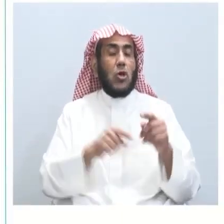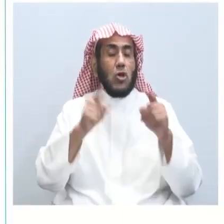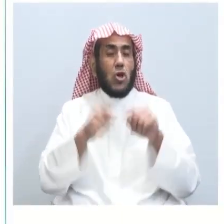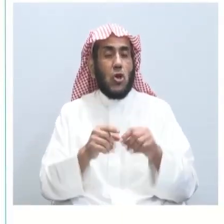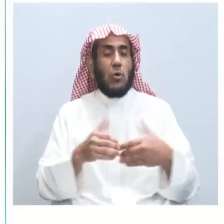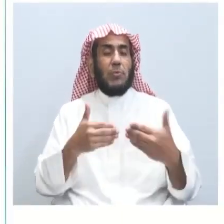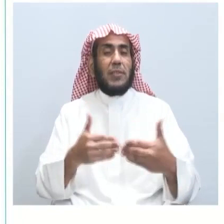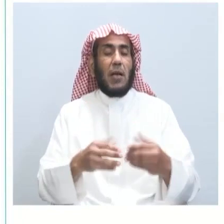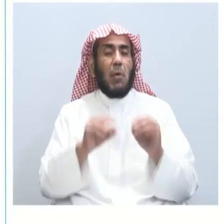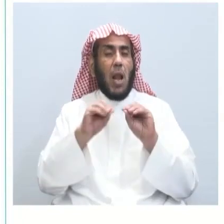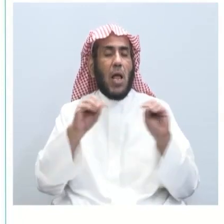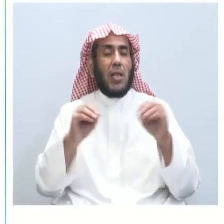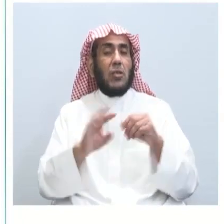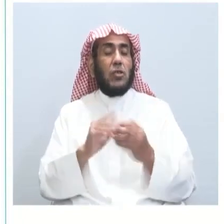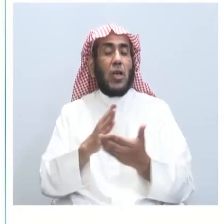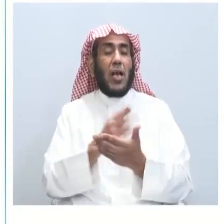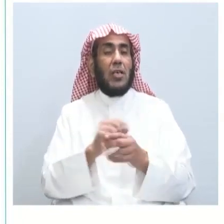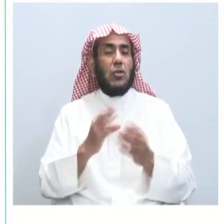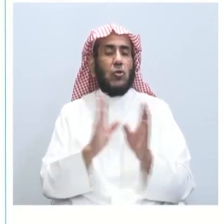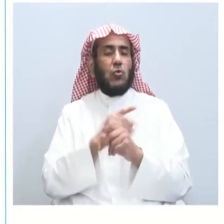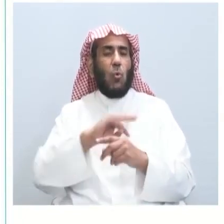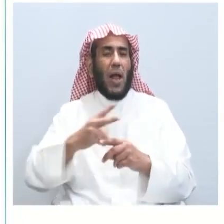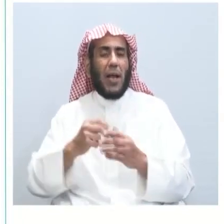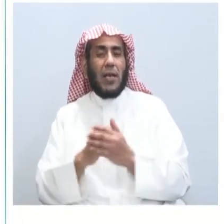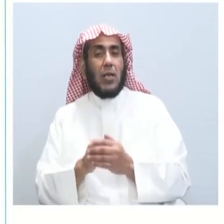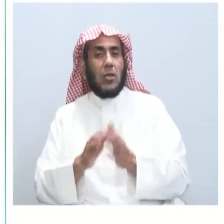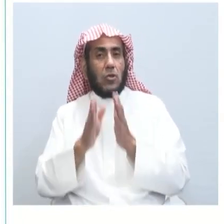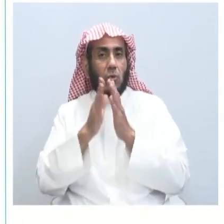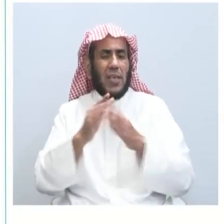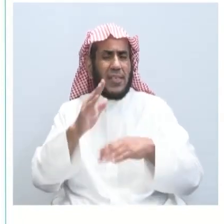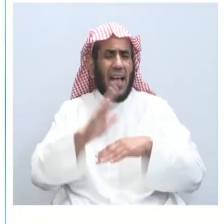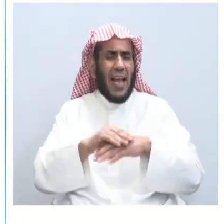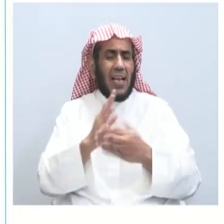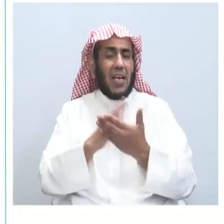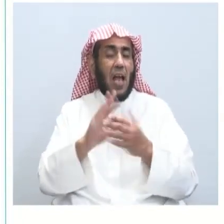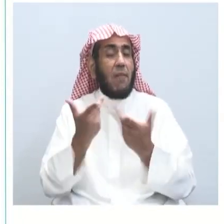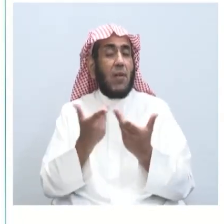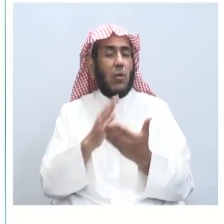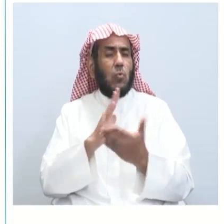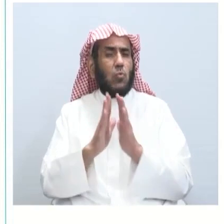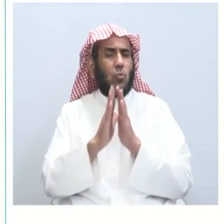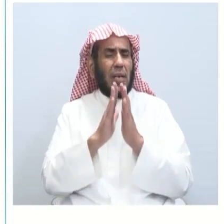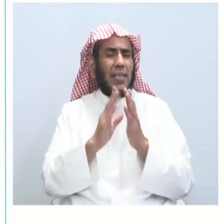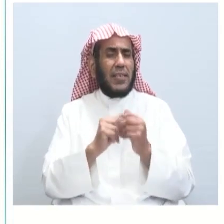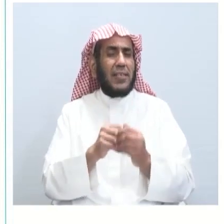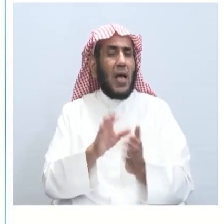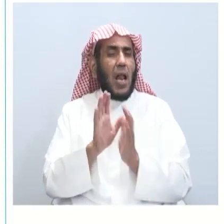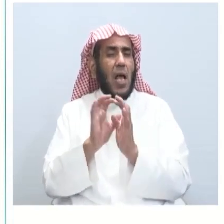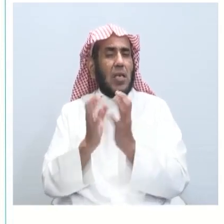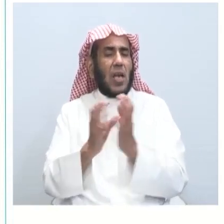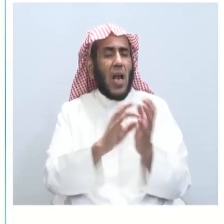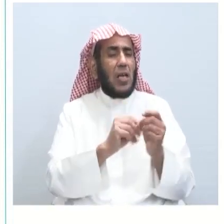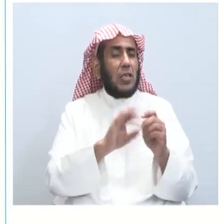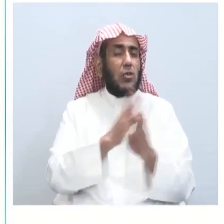نستكمل حديثنا عن شرائح السوق ولكن سنركز على شرائح السوق كيف نركز على شرائح في السوق